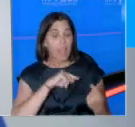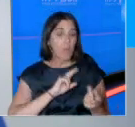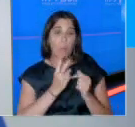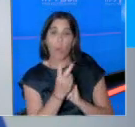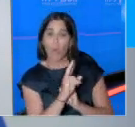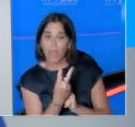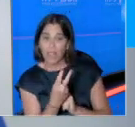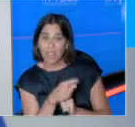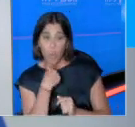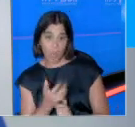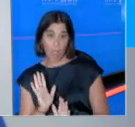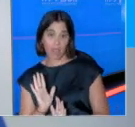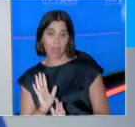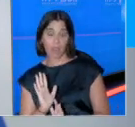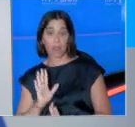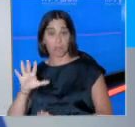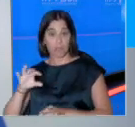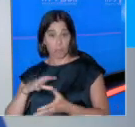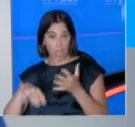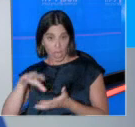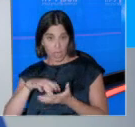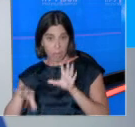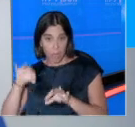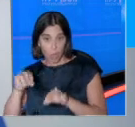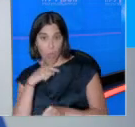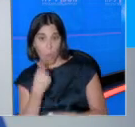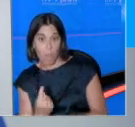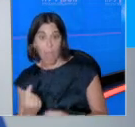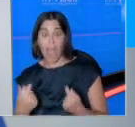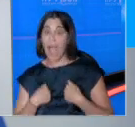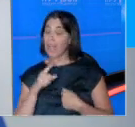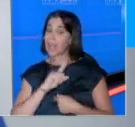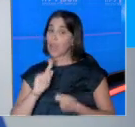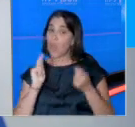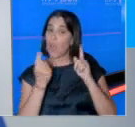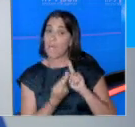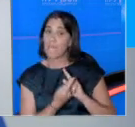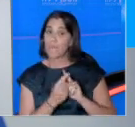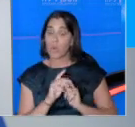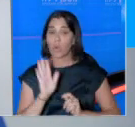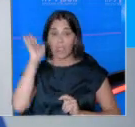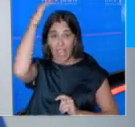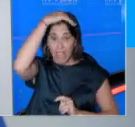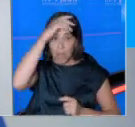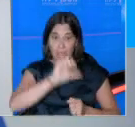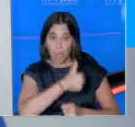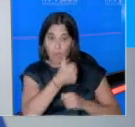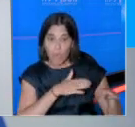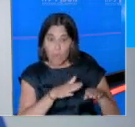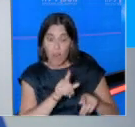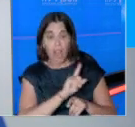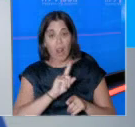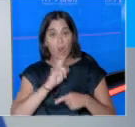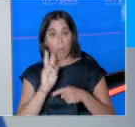ברוטציה. ובמהלך מערכת הבחירות הוא אמר, אני לא אהפוך את יאיר לפיד לראש ממשלה, לא